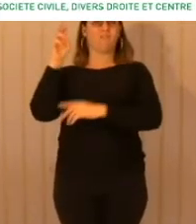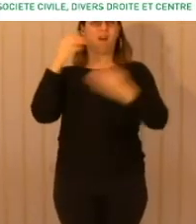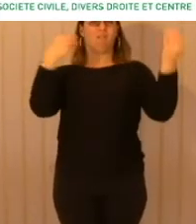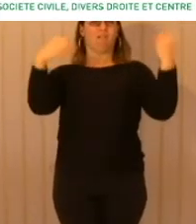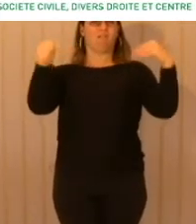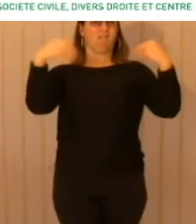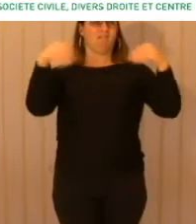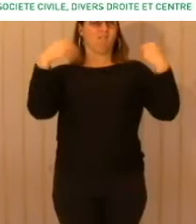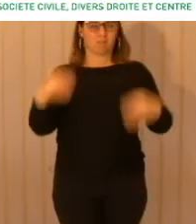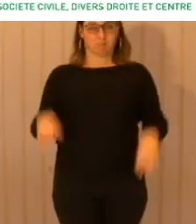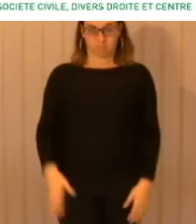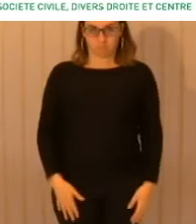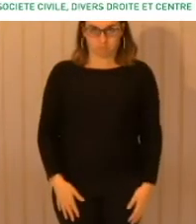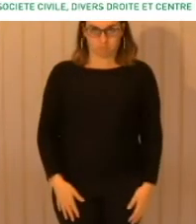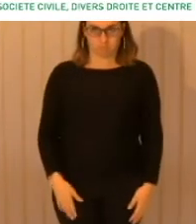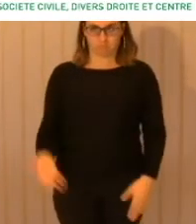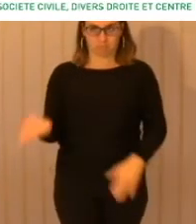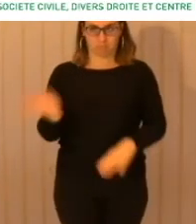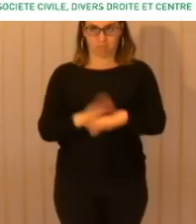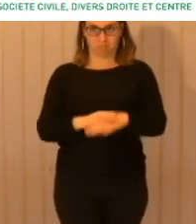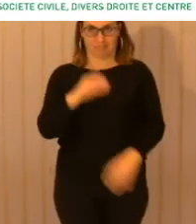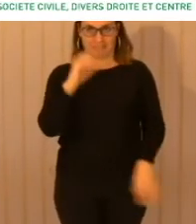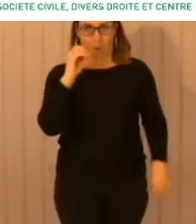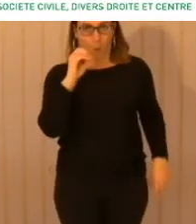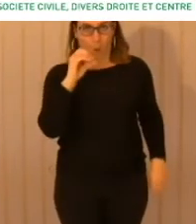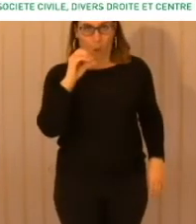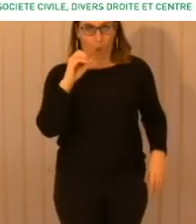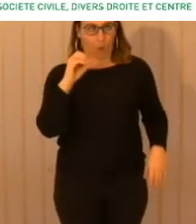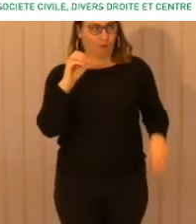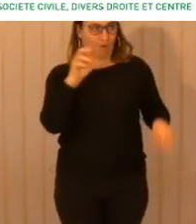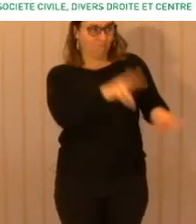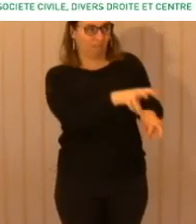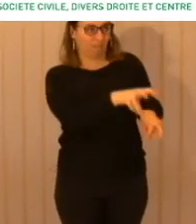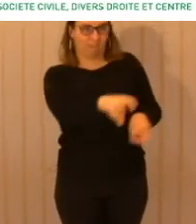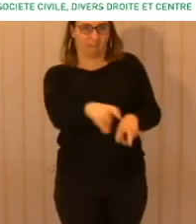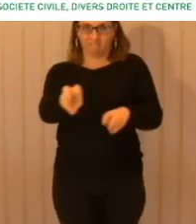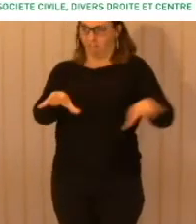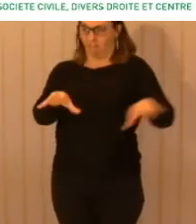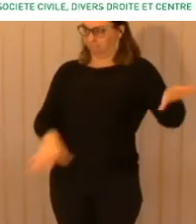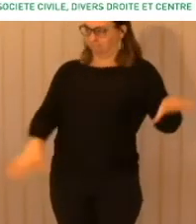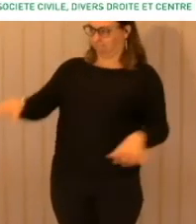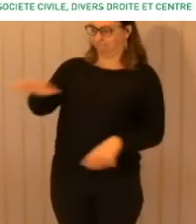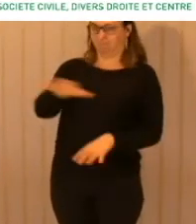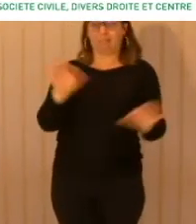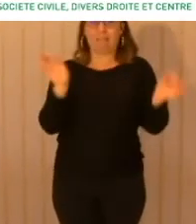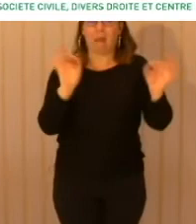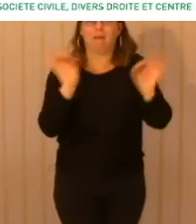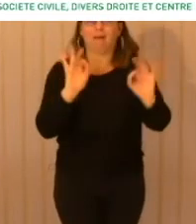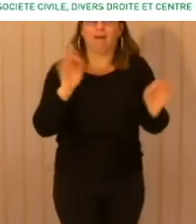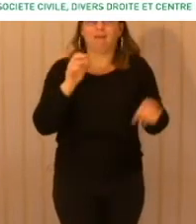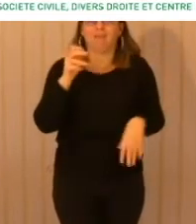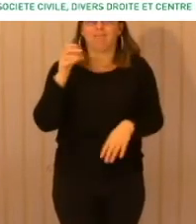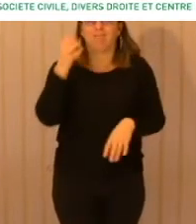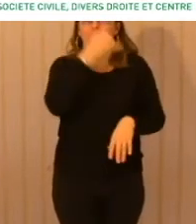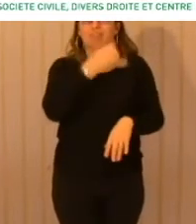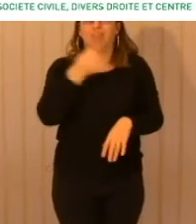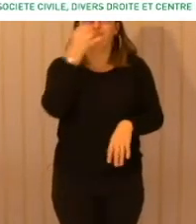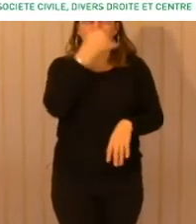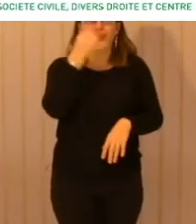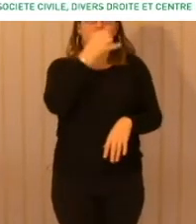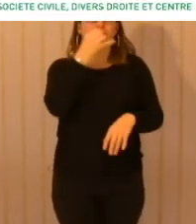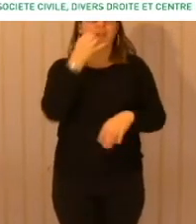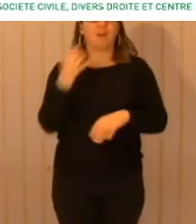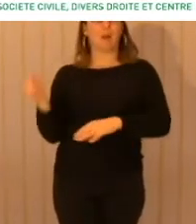Il y a zéro, îlot de fraîcheur, il y a zéro, enfin, espace vert, c'est absolument, évidemment ridicule. C'est juste